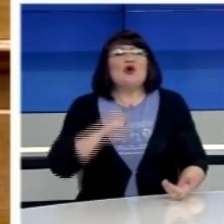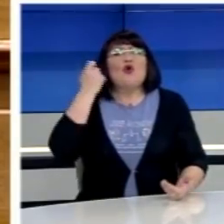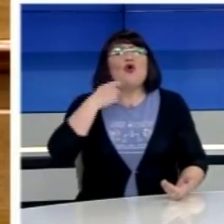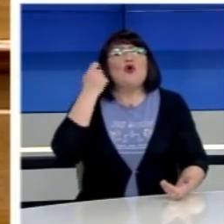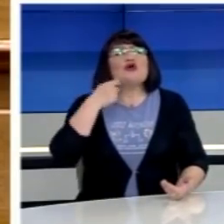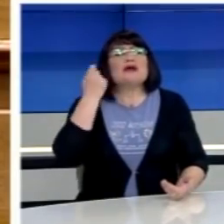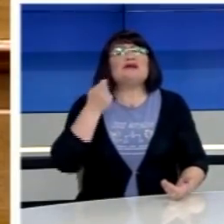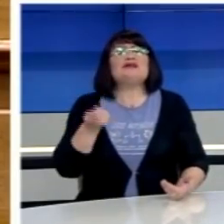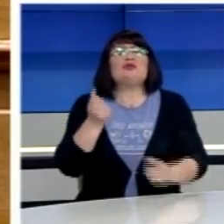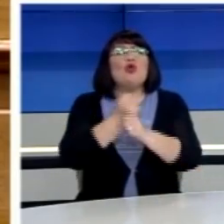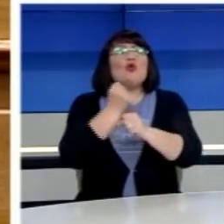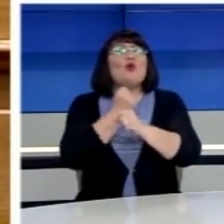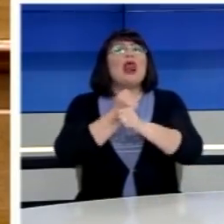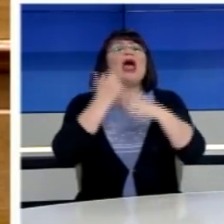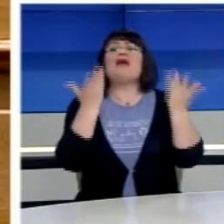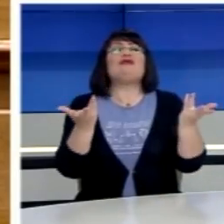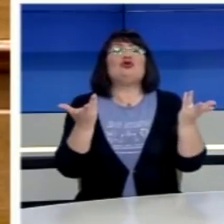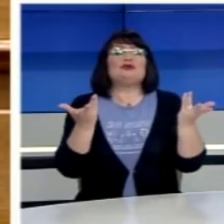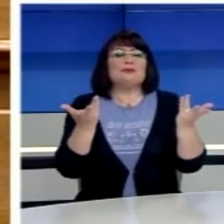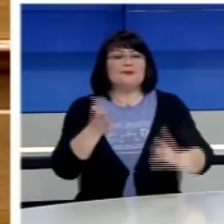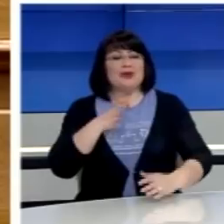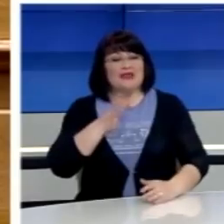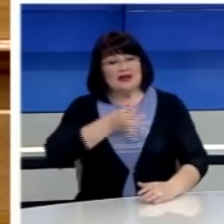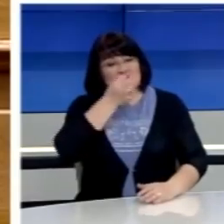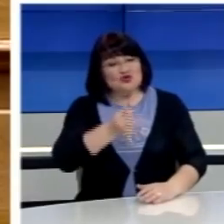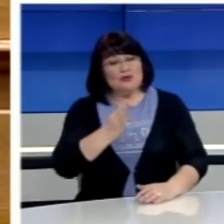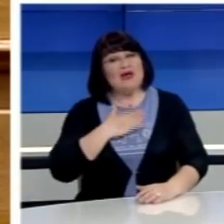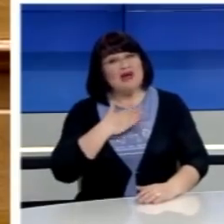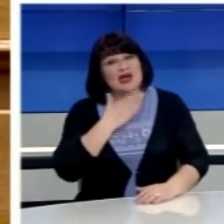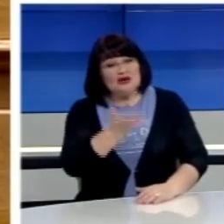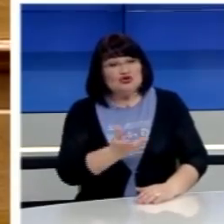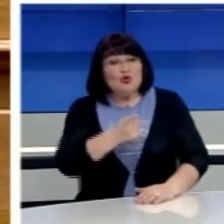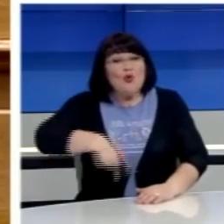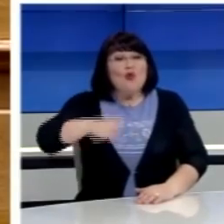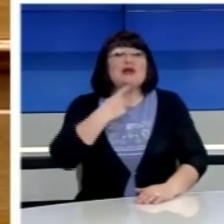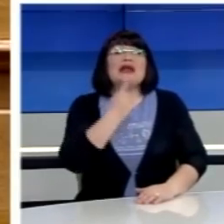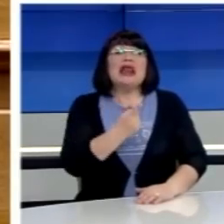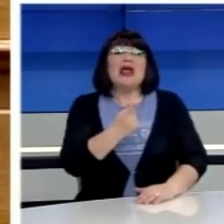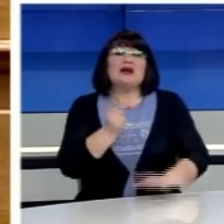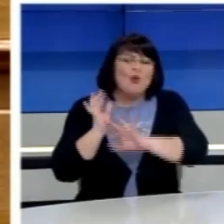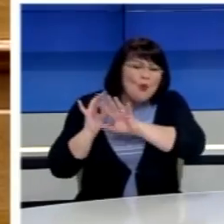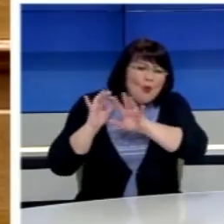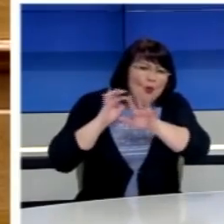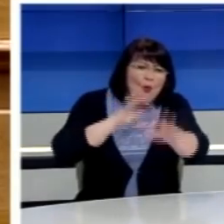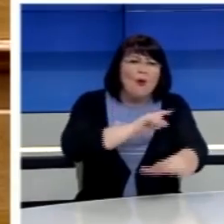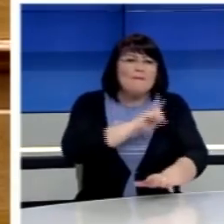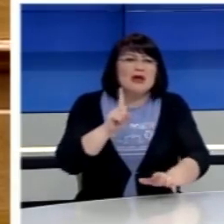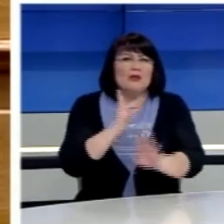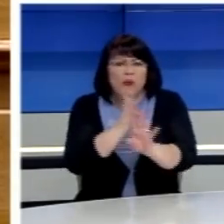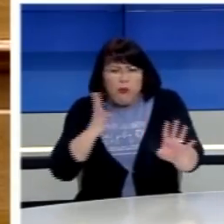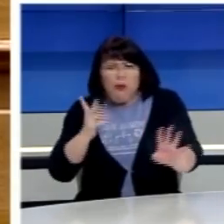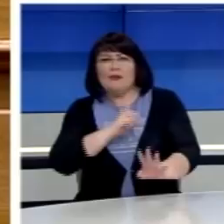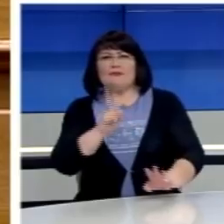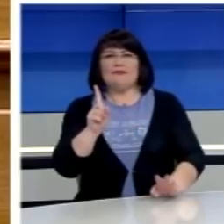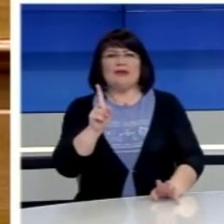εργάζονται? Μήπως θέλετε να σας πούνε ευχαριστώ για το ότι ενώ όλοι μιλάνε για αποφυγή συνωστισμού, ανεβάζετε με